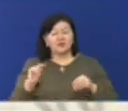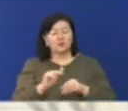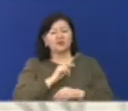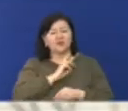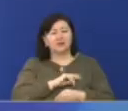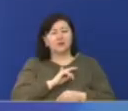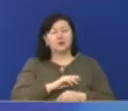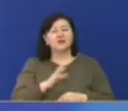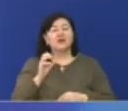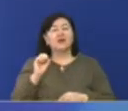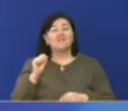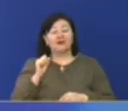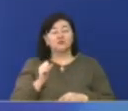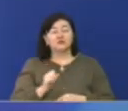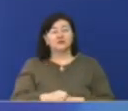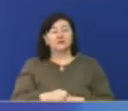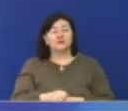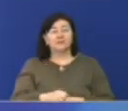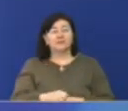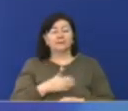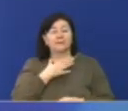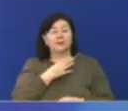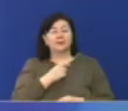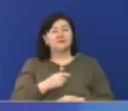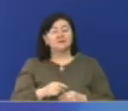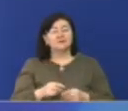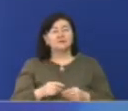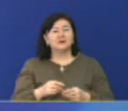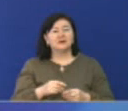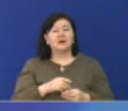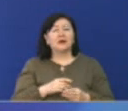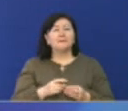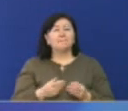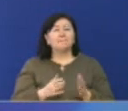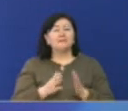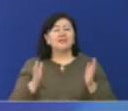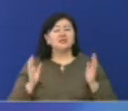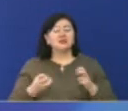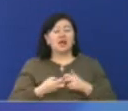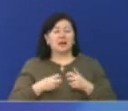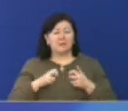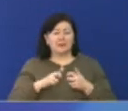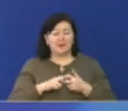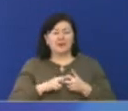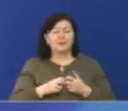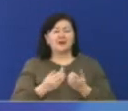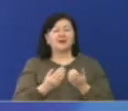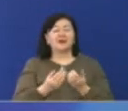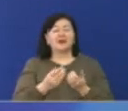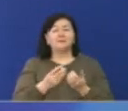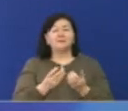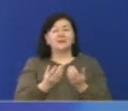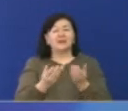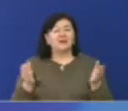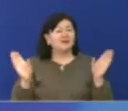телеканал «Семей». В семье остро стоит проблема неогороженных кладбищ. На недавней отчетной встрече акима города перед